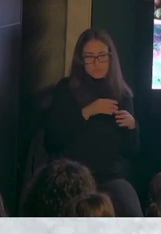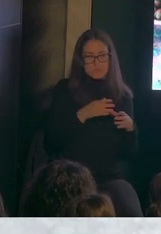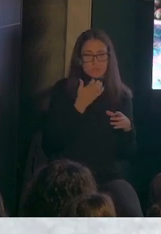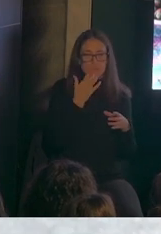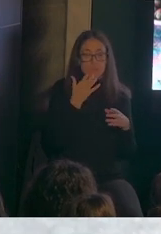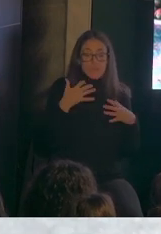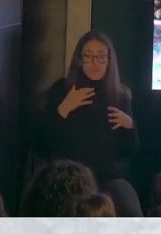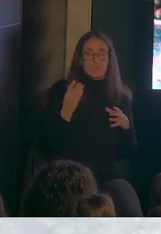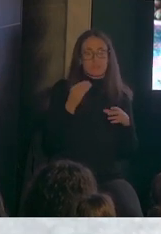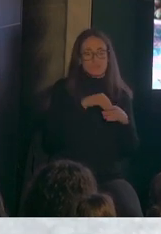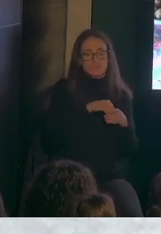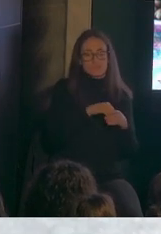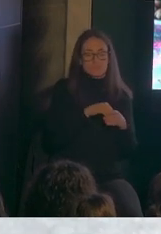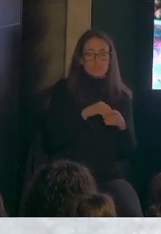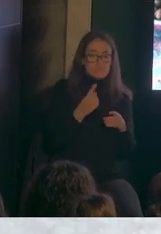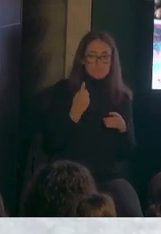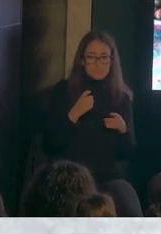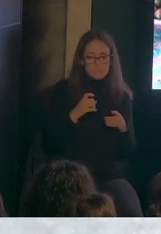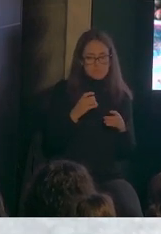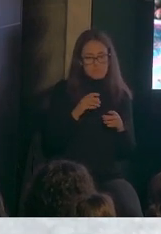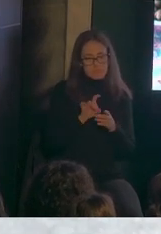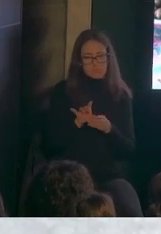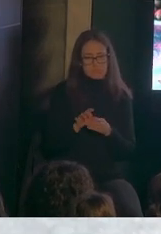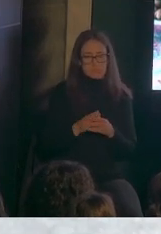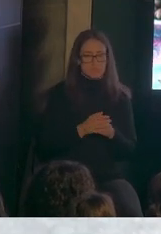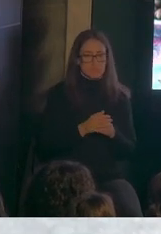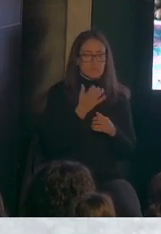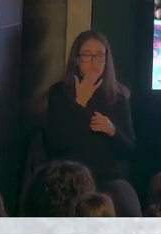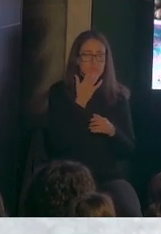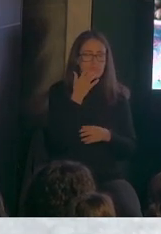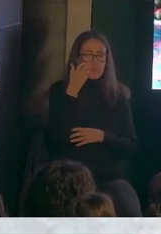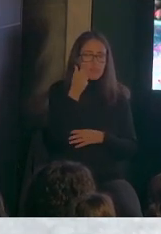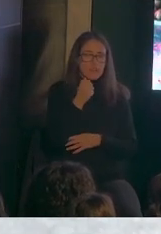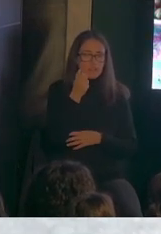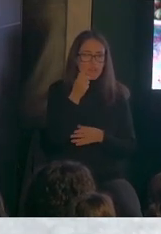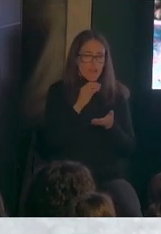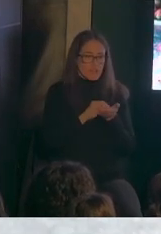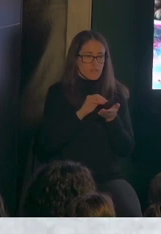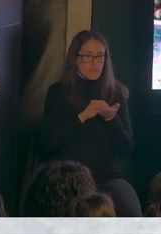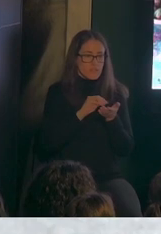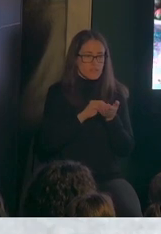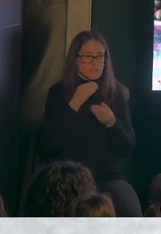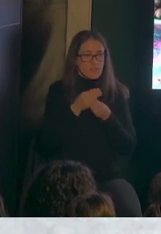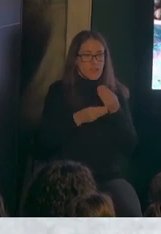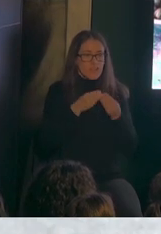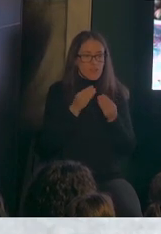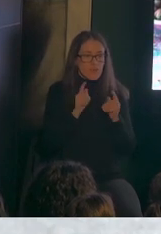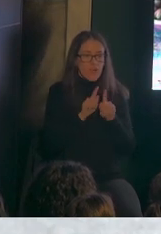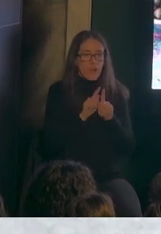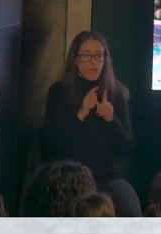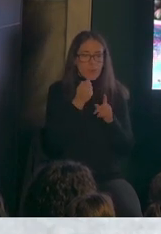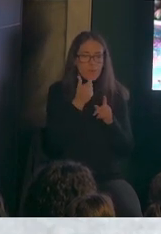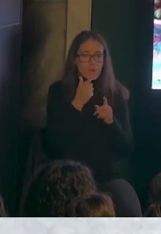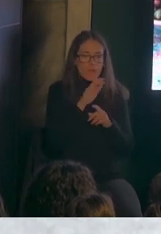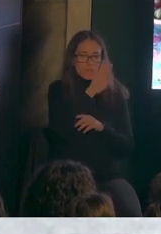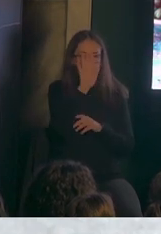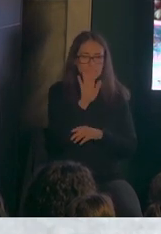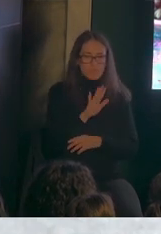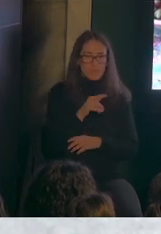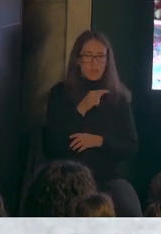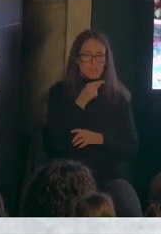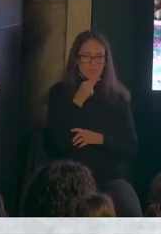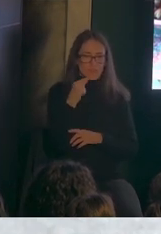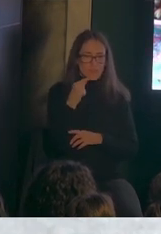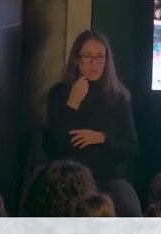perquè el làctic moltes vegades el que fa és atenuar el sabor, vale? Rebaixa molt el gust